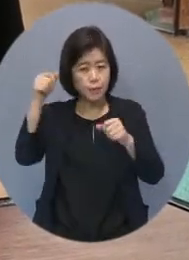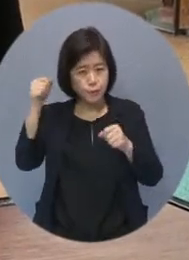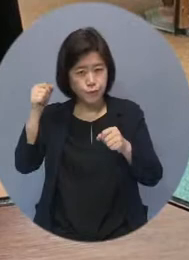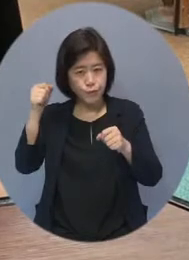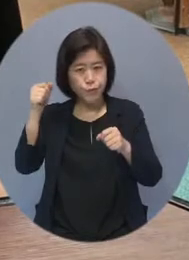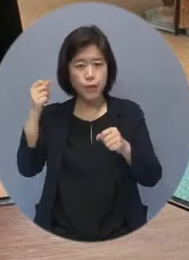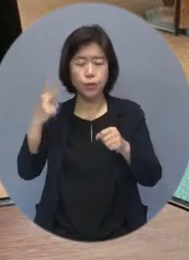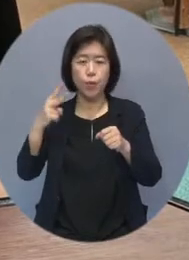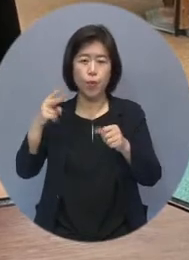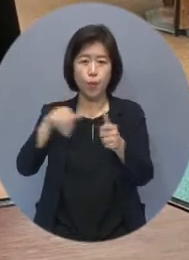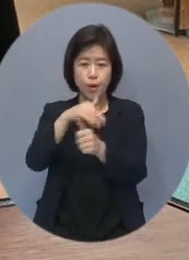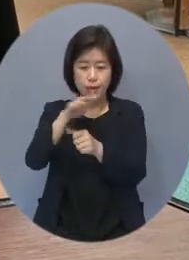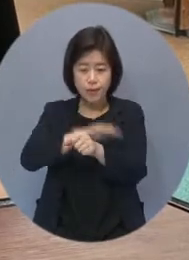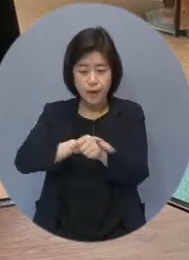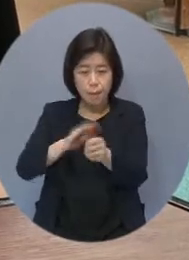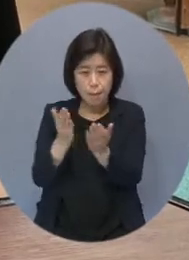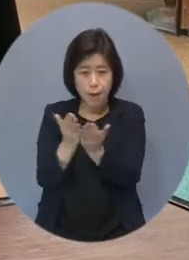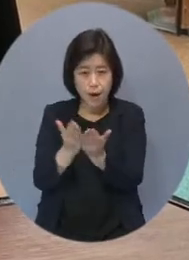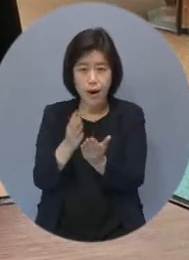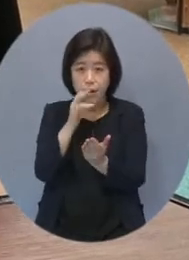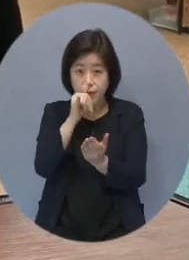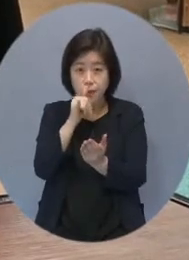프로젝트라고 생각을 하시면 될 것 같아요.